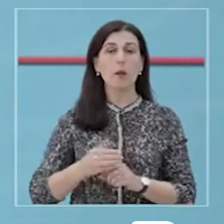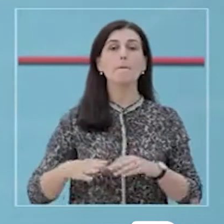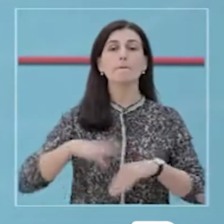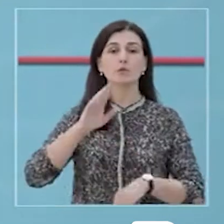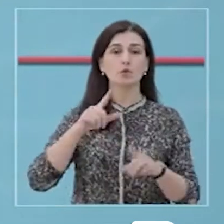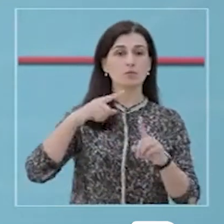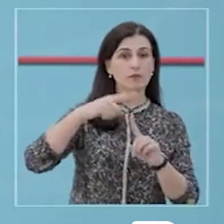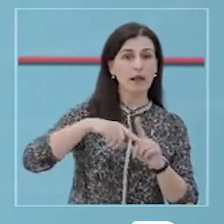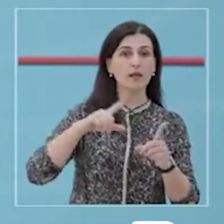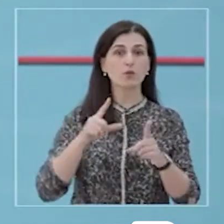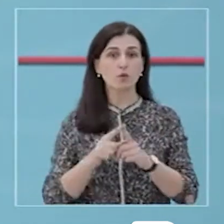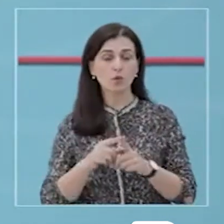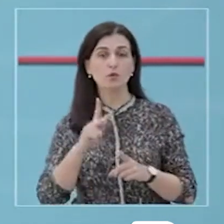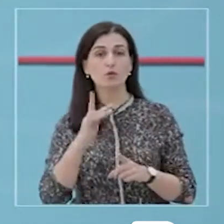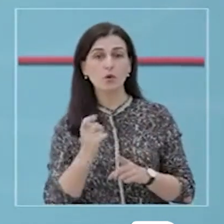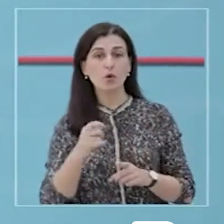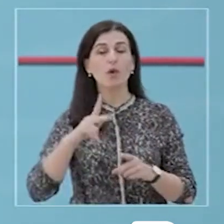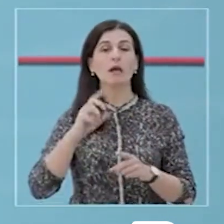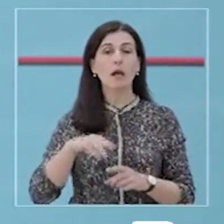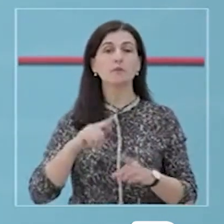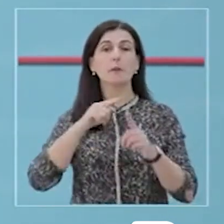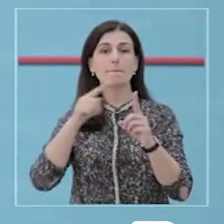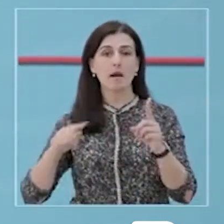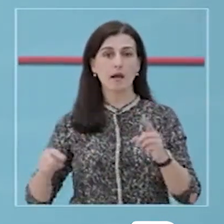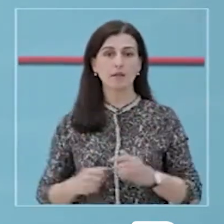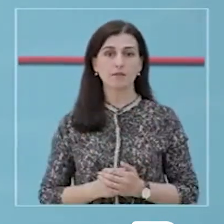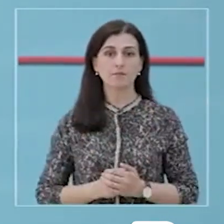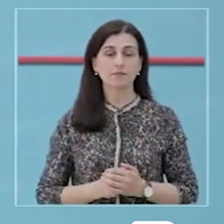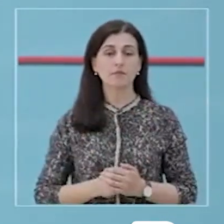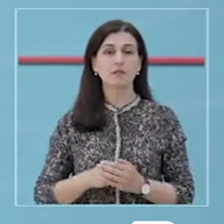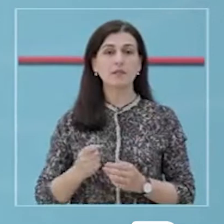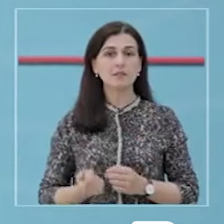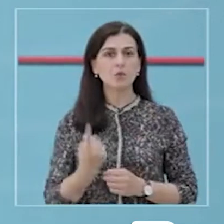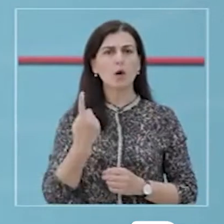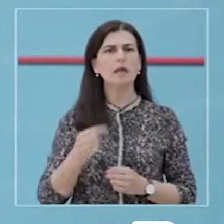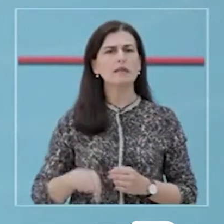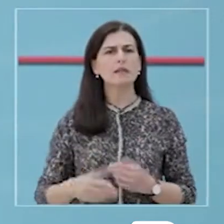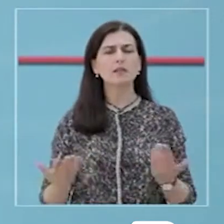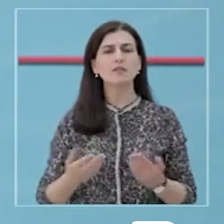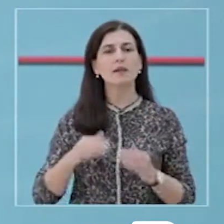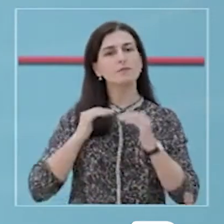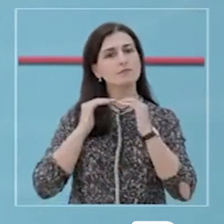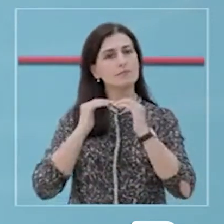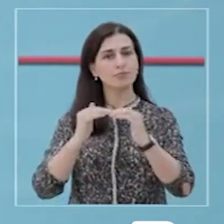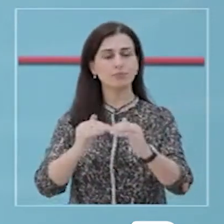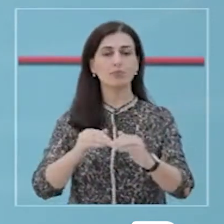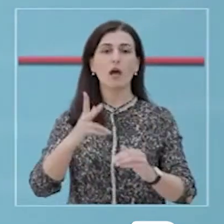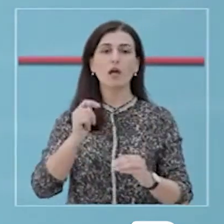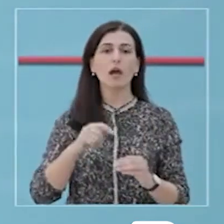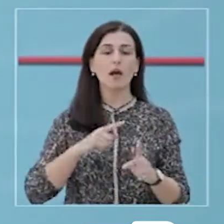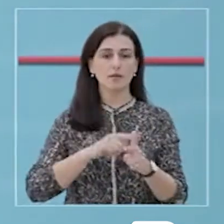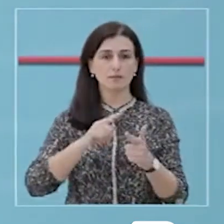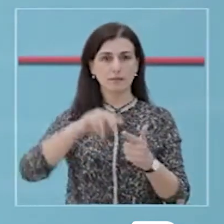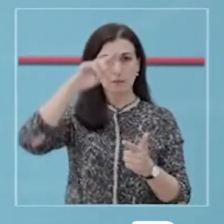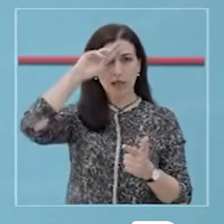Tiranë, në Durrës, në Kruj, në Kamës dhe në Berat. Situata në spitale paraqitet e qëndrueshme. Kemi 19 pacientë të